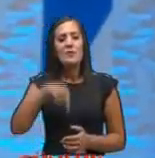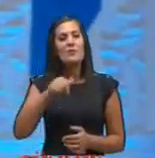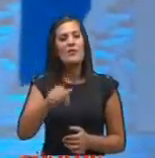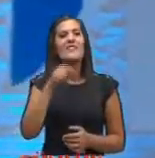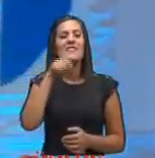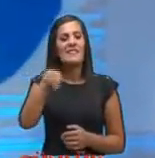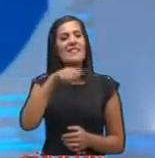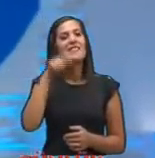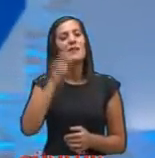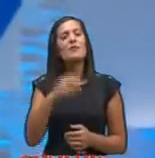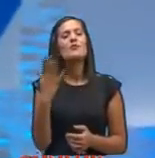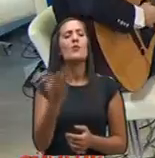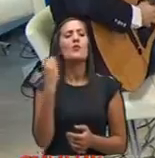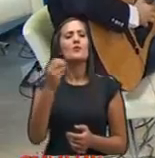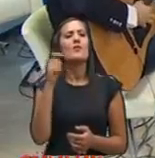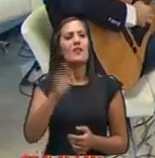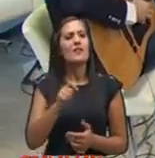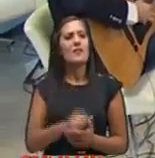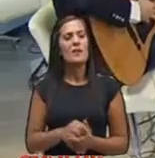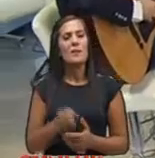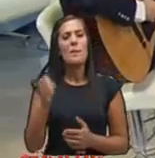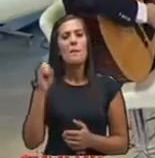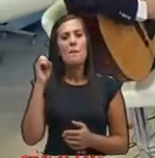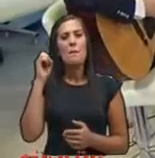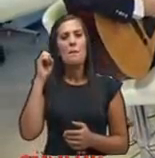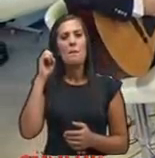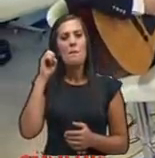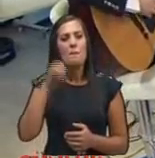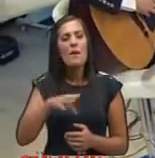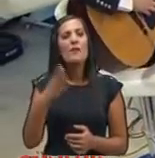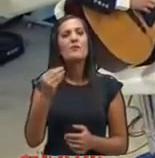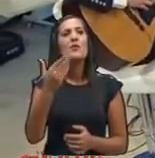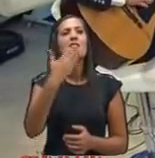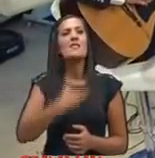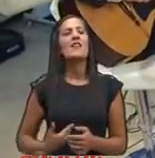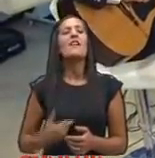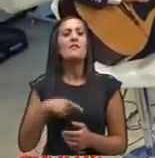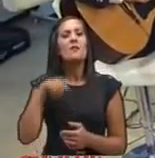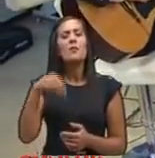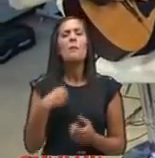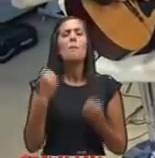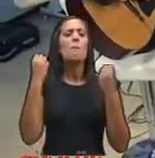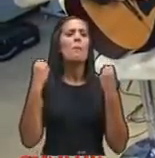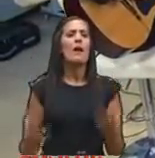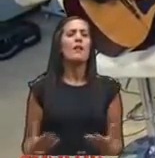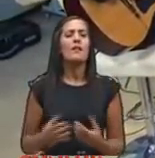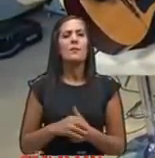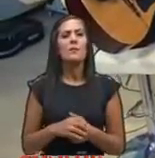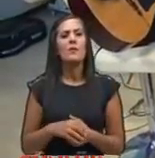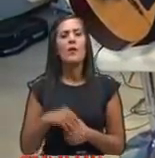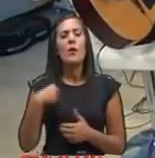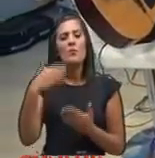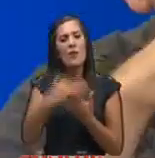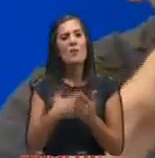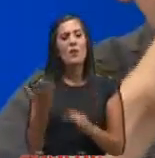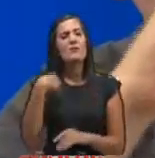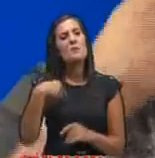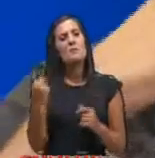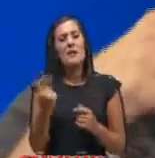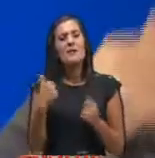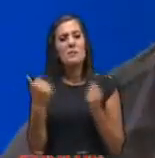geliyor. Dillerde senin gibi değerli bir solistin yani. Müzisyenin bunu söylemesi bizim için. Estağfurullah, mutluluktu. Estağfurullah. Birbirimizi böyle işte ağırlıyoruz, keyif